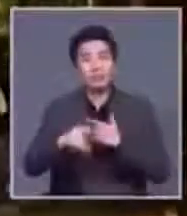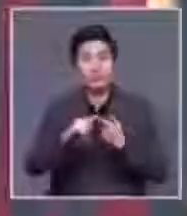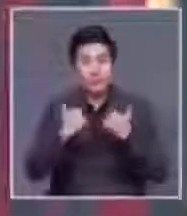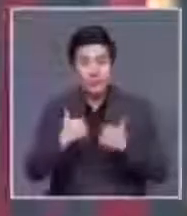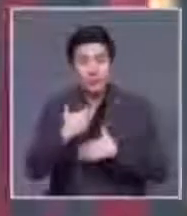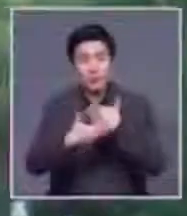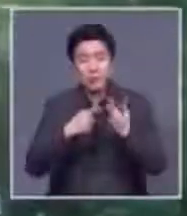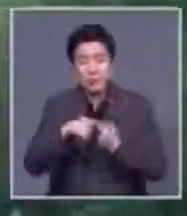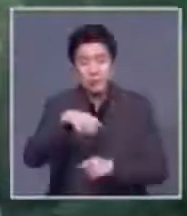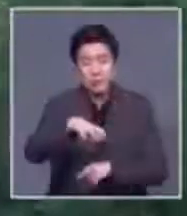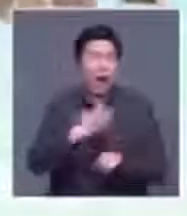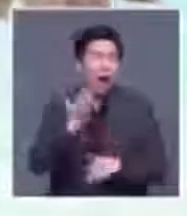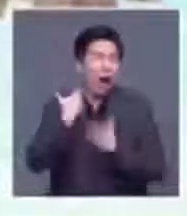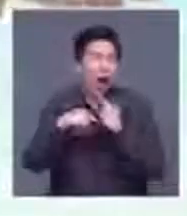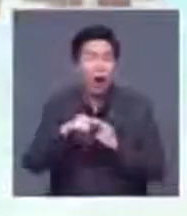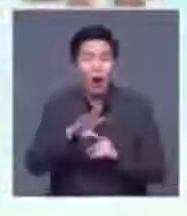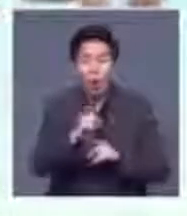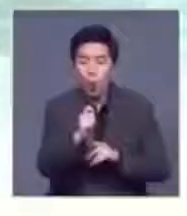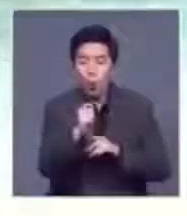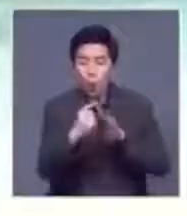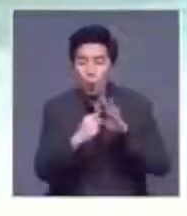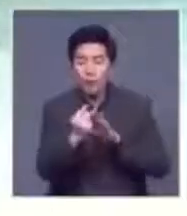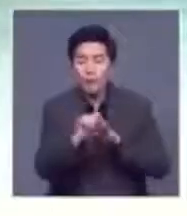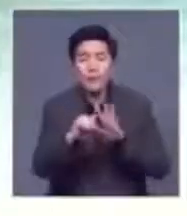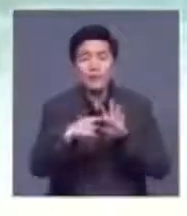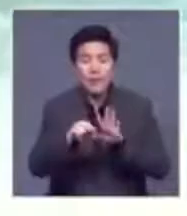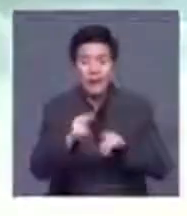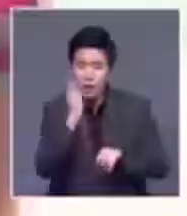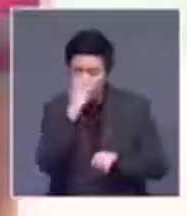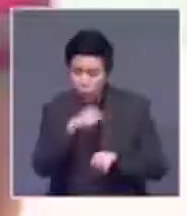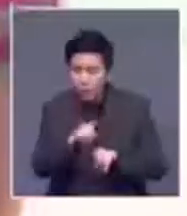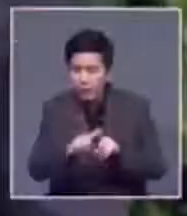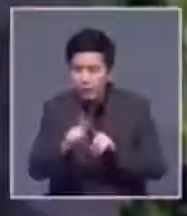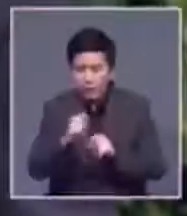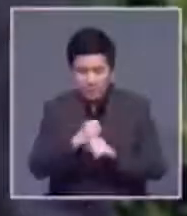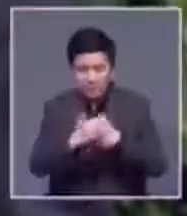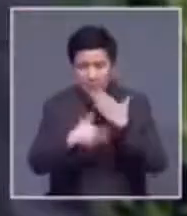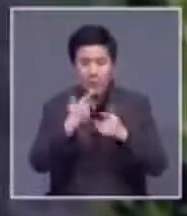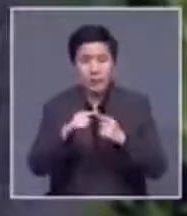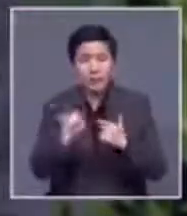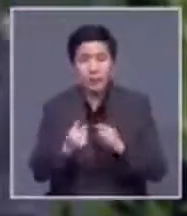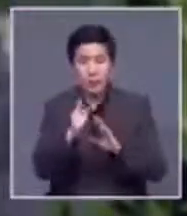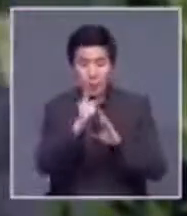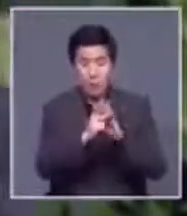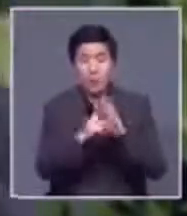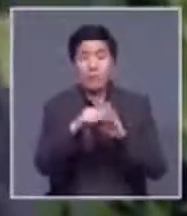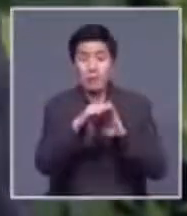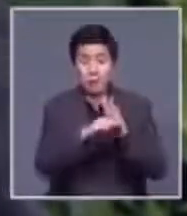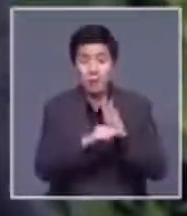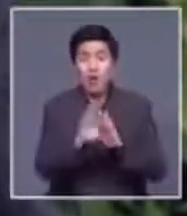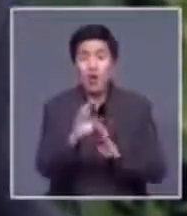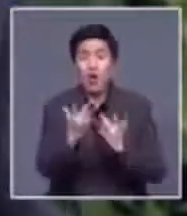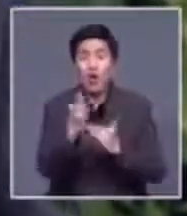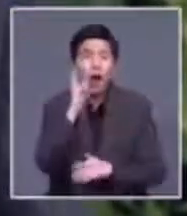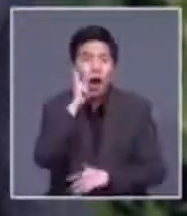อุทยานแห่งชาติให้เป็นที่ท่องเที่ยวของคนไทยและชาวต่างประเทศสำคัญทั้งหมด3เรื่องมีปฏิรูปกฎหมายก็เดี๋ยวพี่น้องประชาชนคงได้รับฟังจากข่าวส